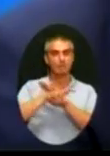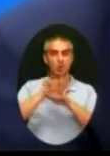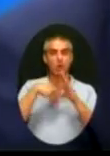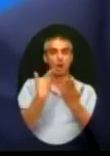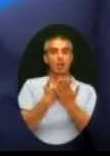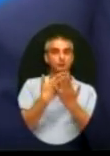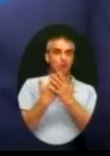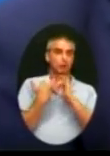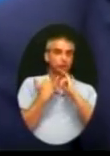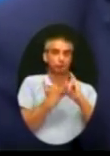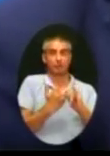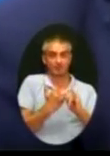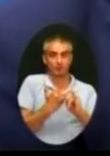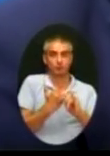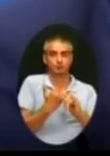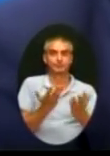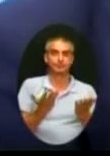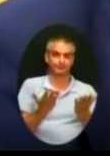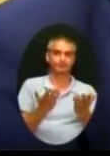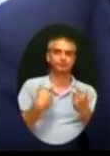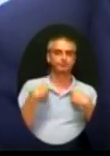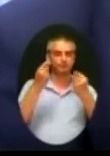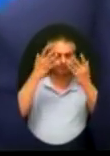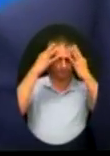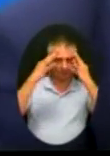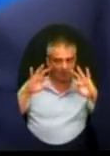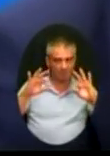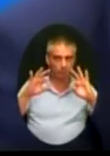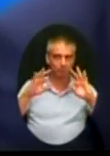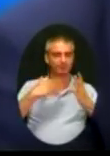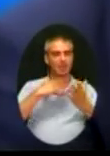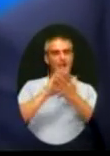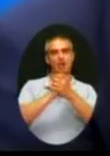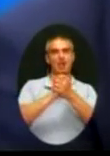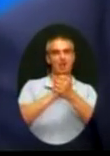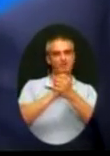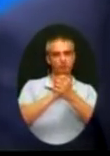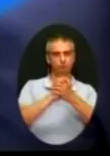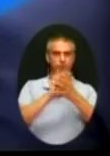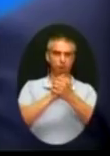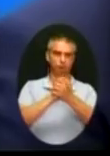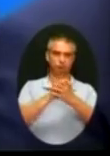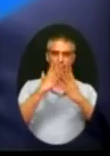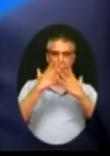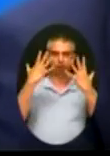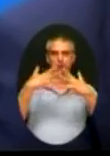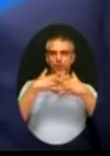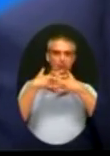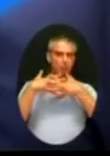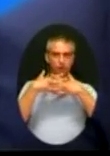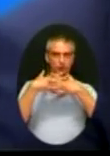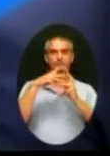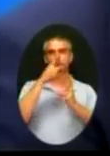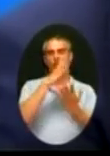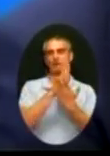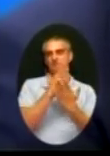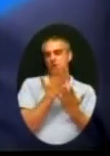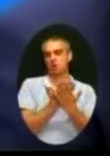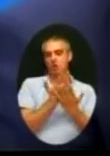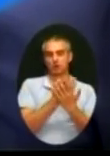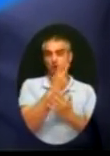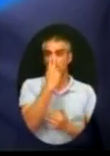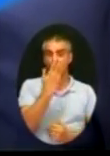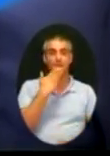הצעה שתובא מתוך כבוד ומתוך חברות לידידתנו ארצות הברית, שהוכיחה שהיא